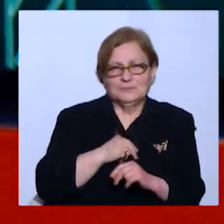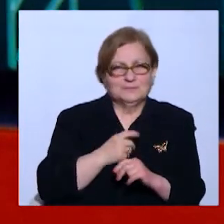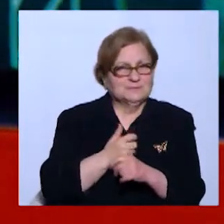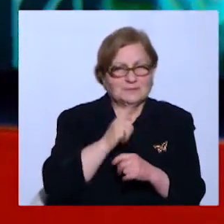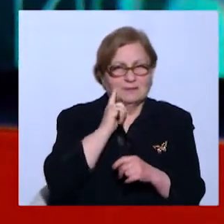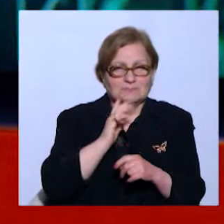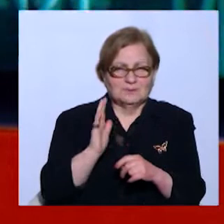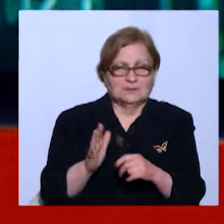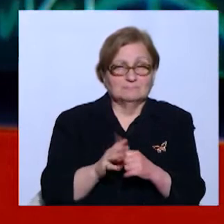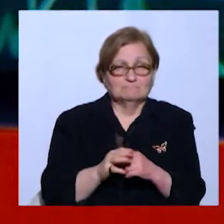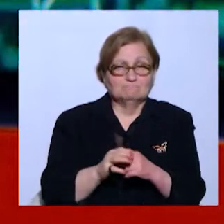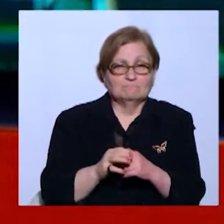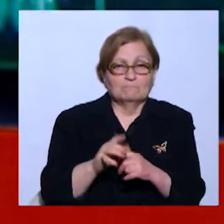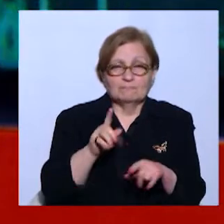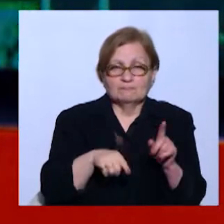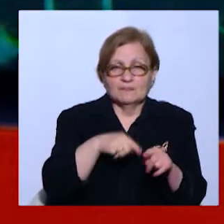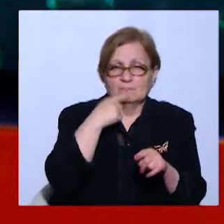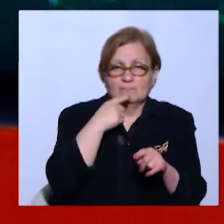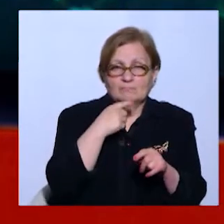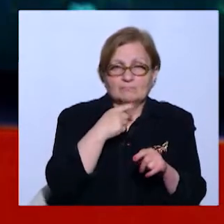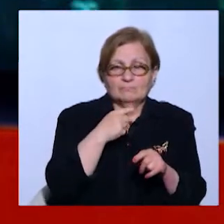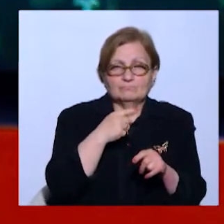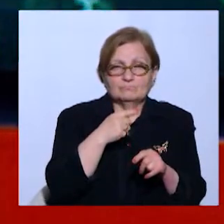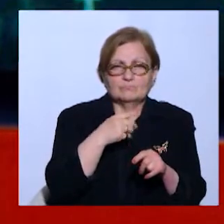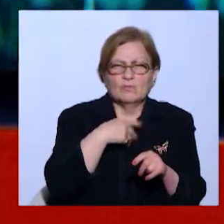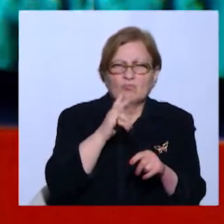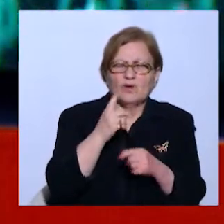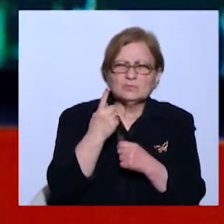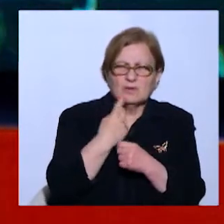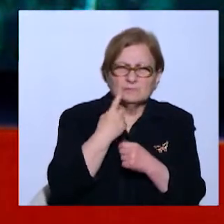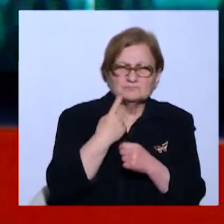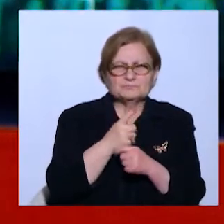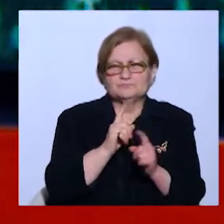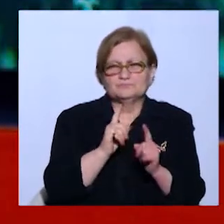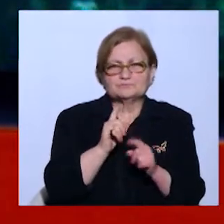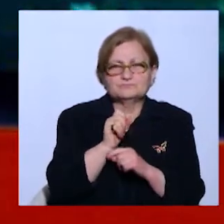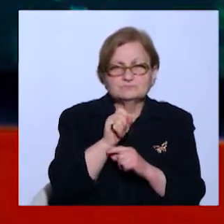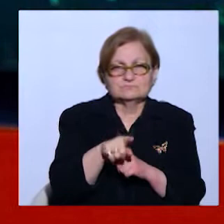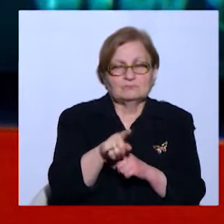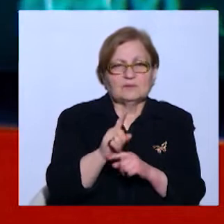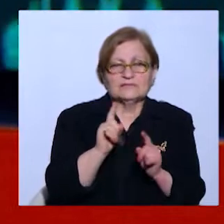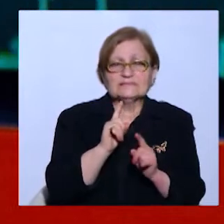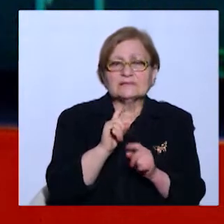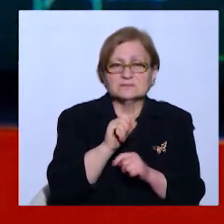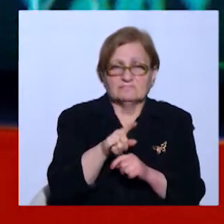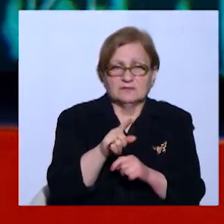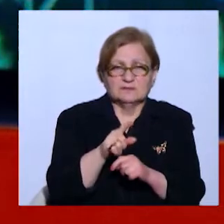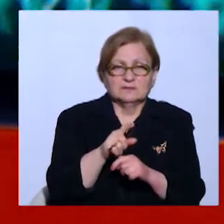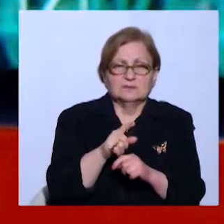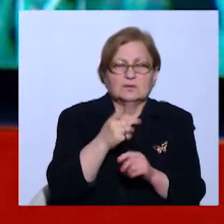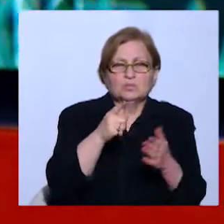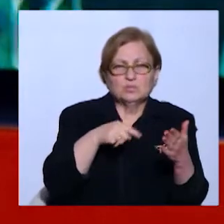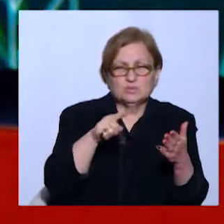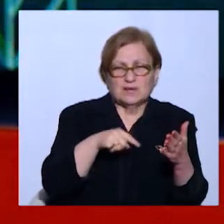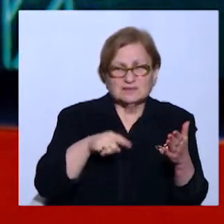იცით? ხანდახან ვიღაცა ბავშვს თქვა, მე ვიღაცა მამიგძალაო. გაჩინე ახლა დავალებას როგორია და რანაირი. თუ ტესტების შემოხაზვა